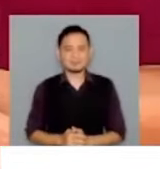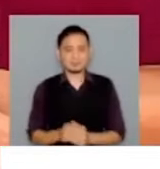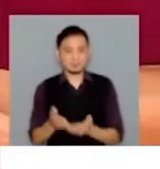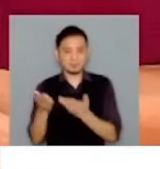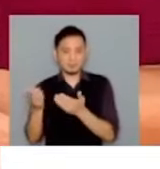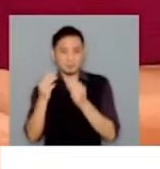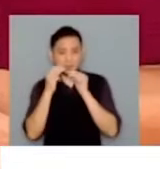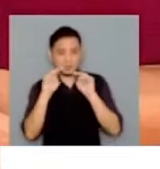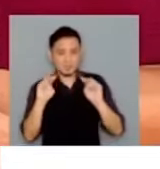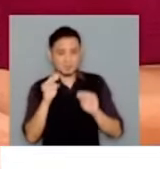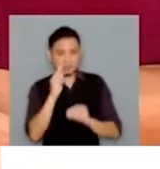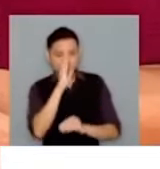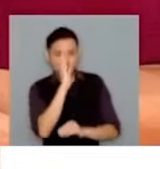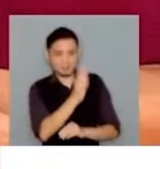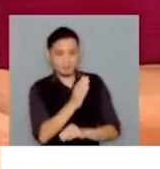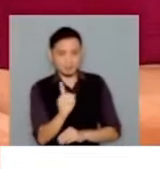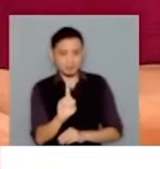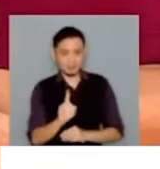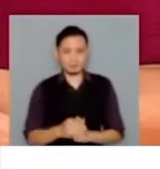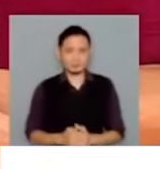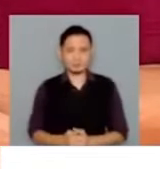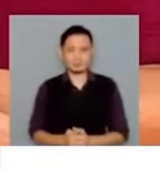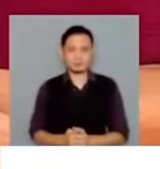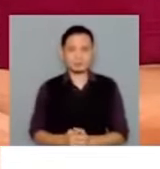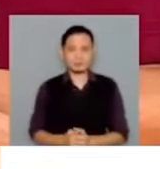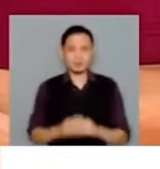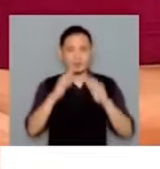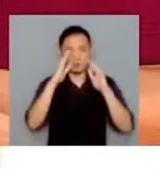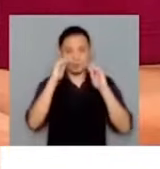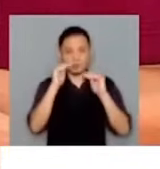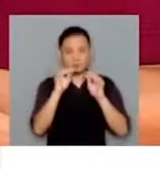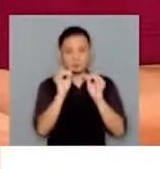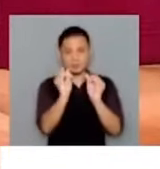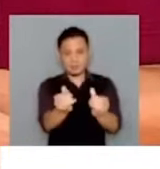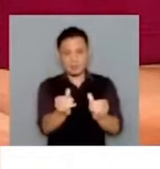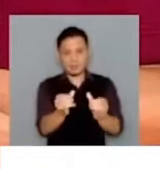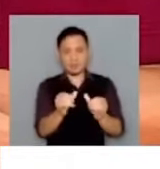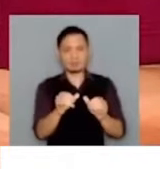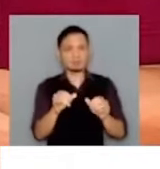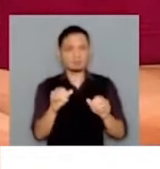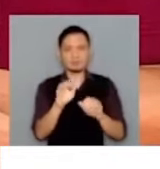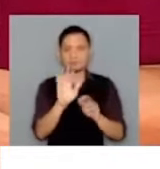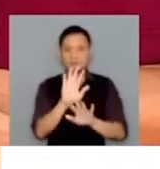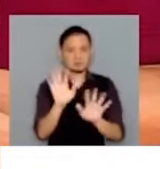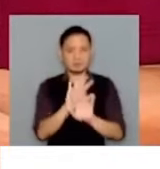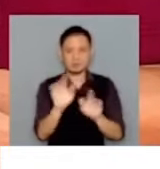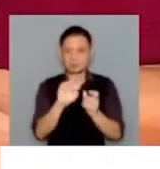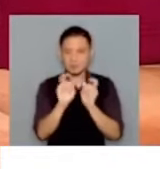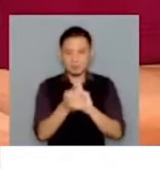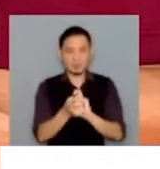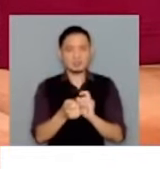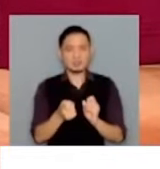Message ko is, sana hindi ka magbago. Alagaan mo lagi kami ni baby.